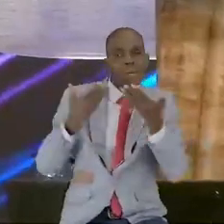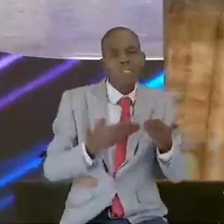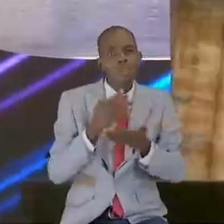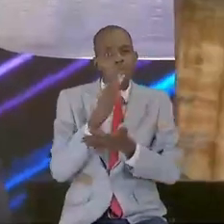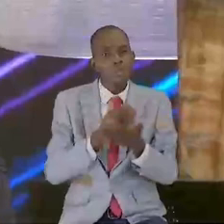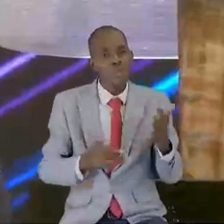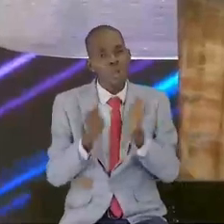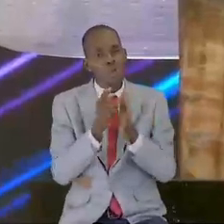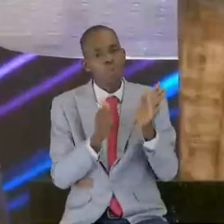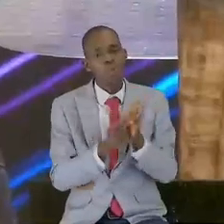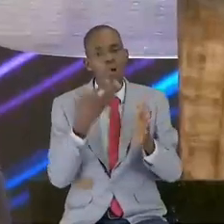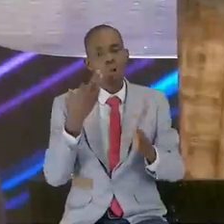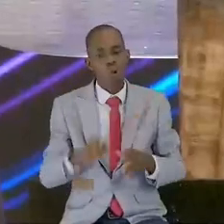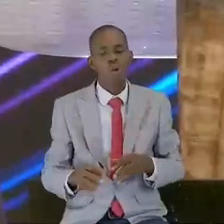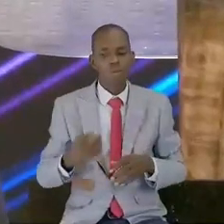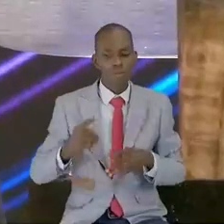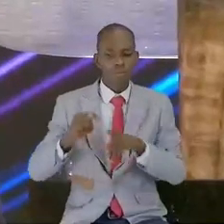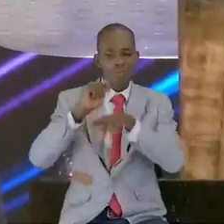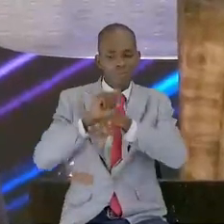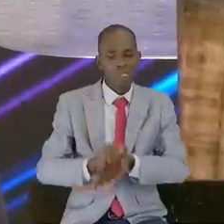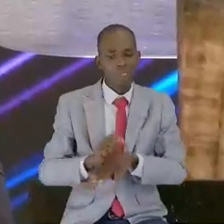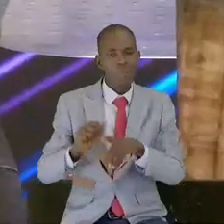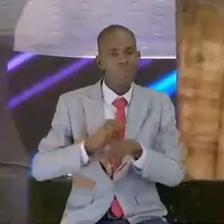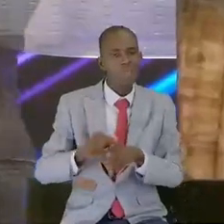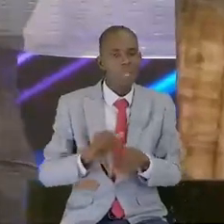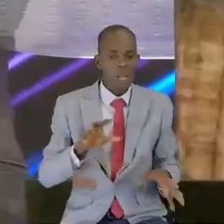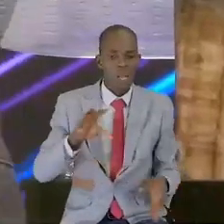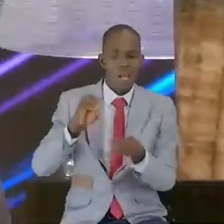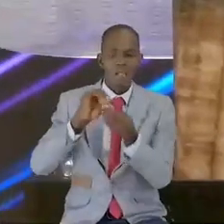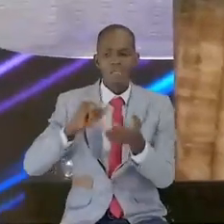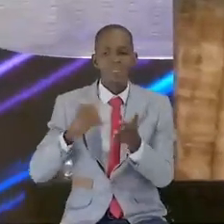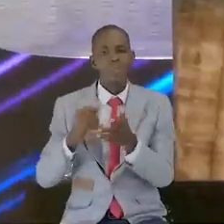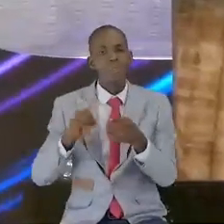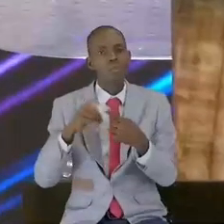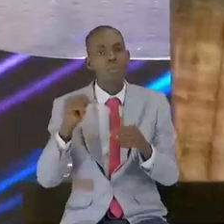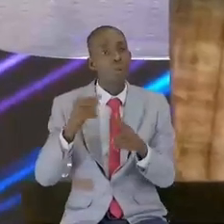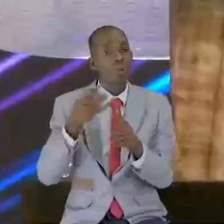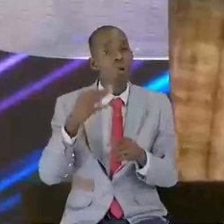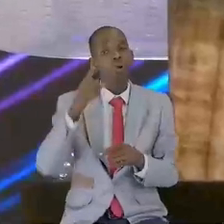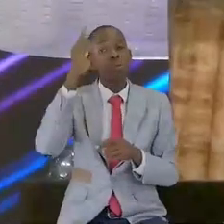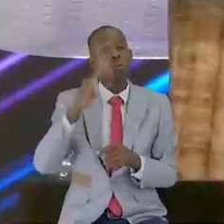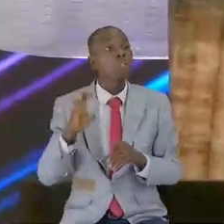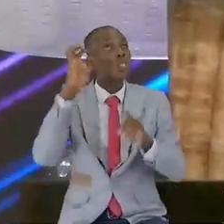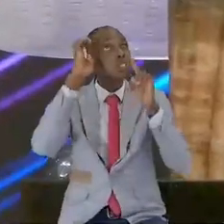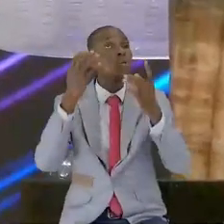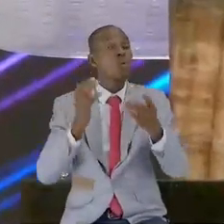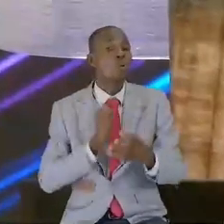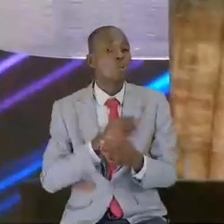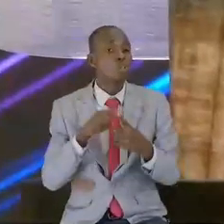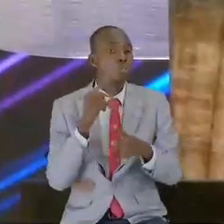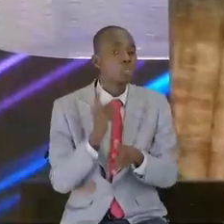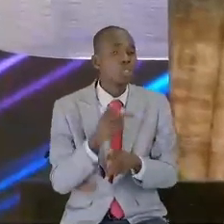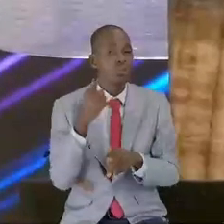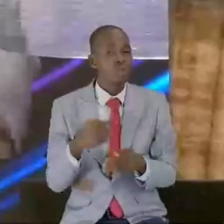règlements des traditions et que nous ajoutons à la parole de Dieu. Il veut que nous maintenions l'évangile